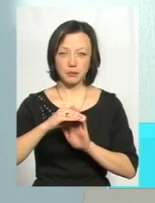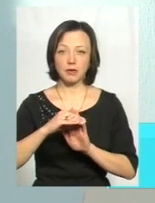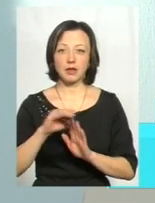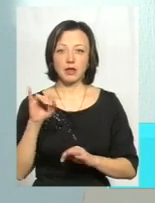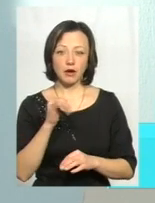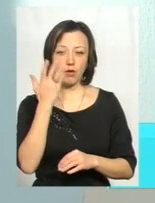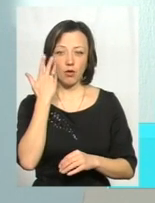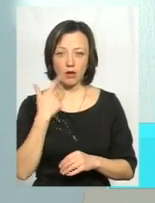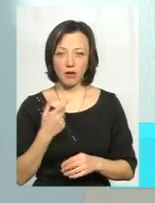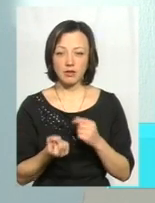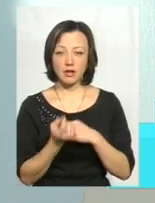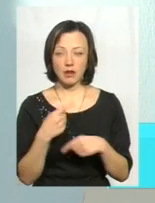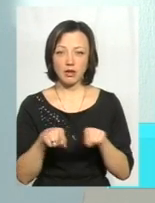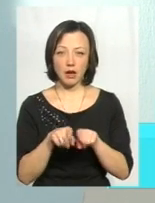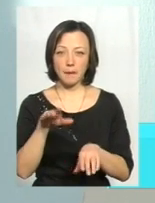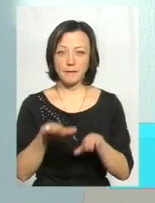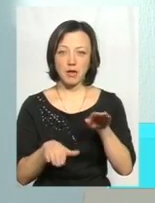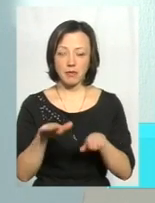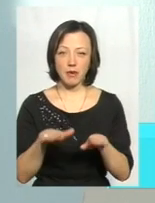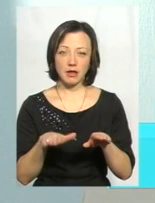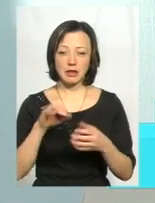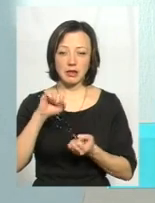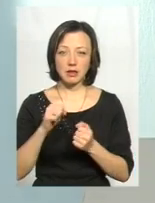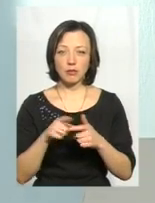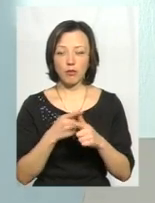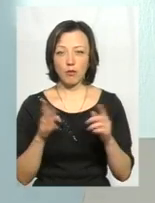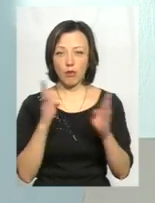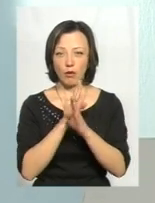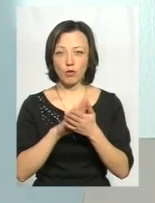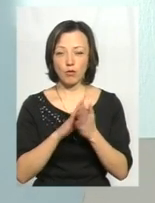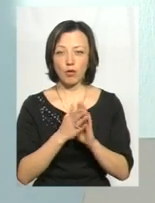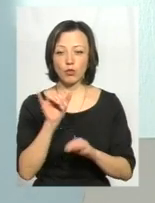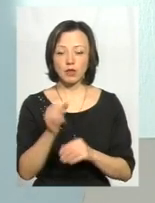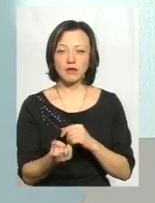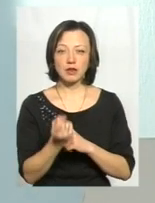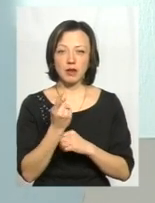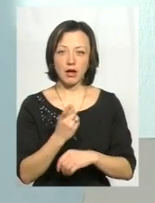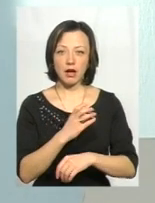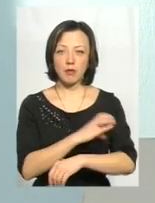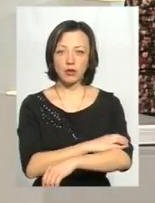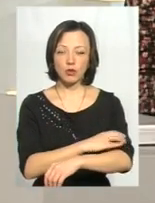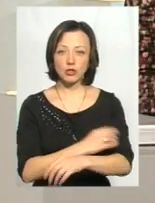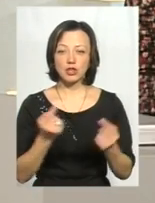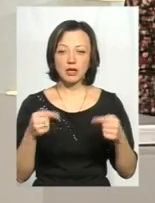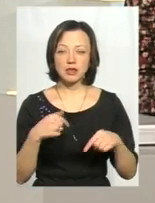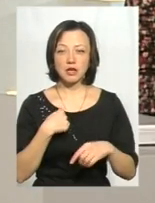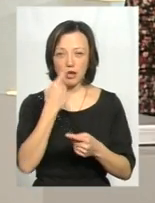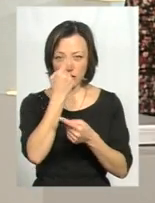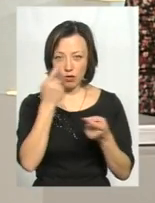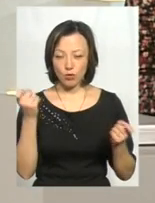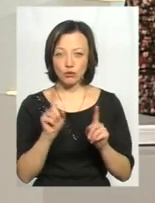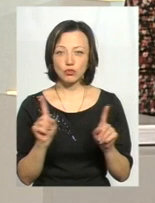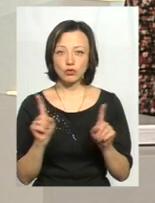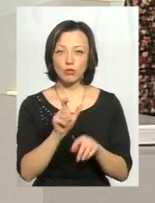І коли виникають такі перепади атмосферного тиску чи погодні умови, у них виникає гіпертонічний криз. Тому я наголошую,